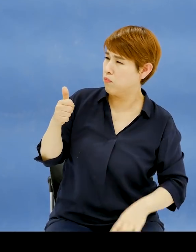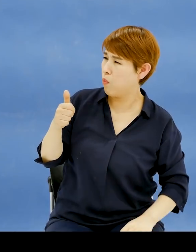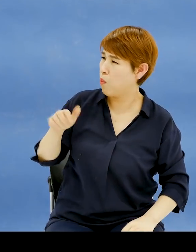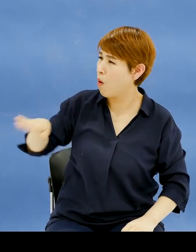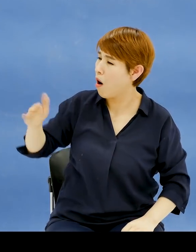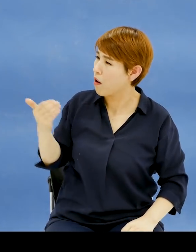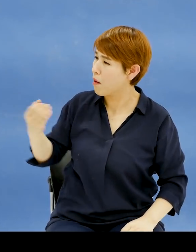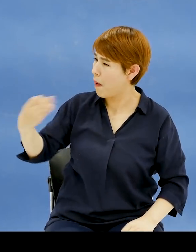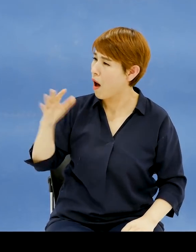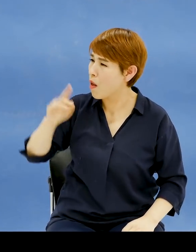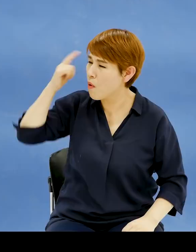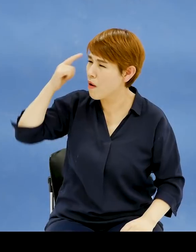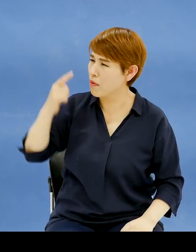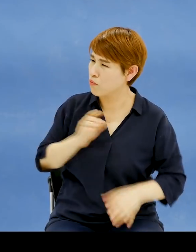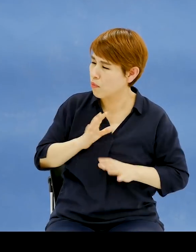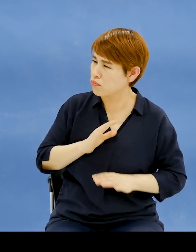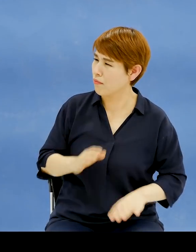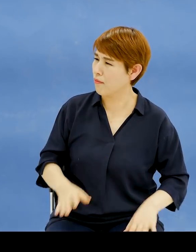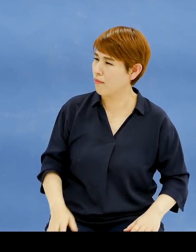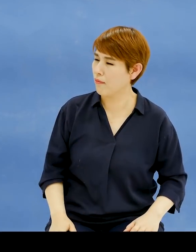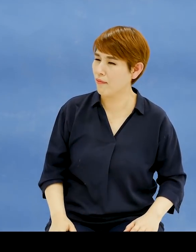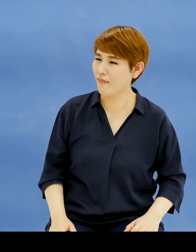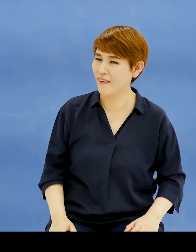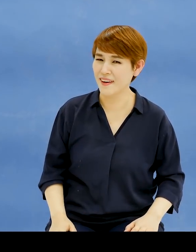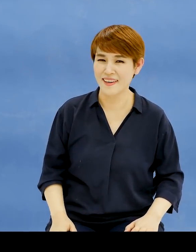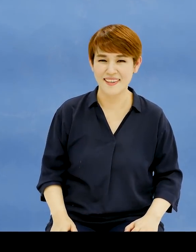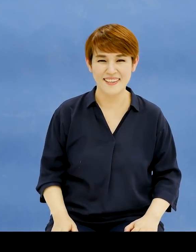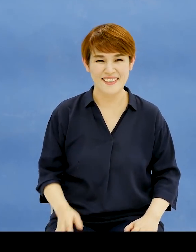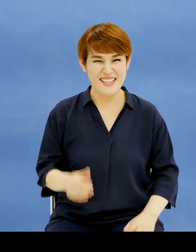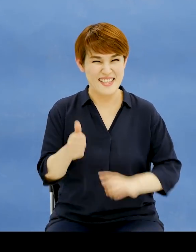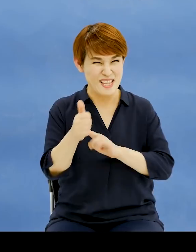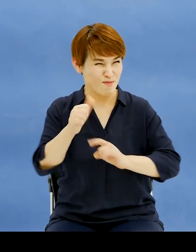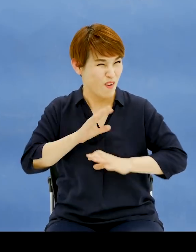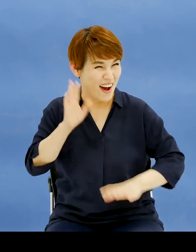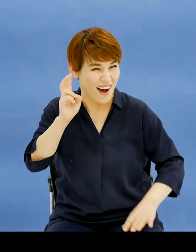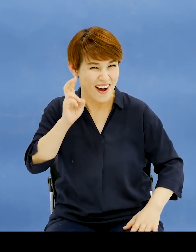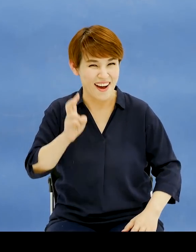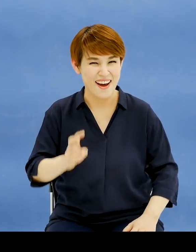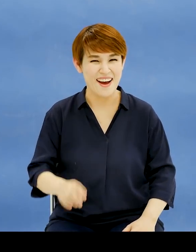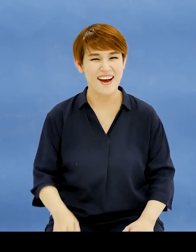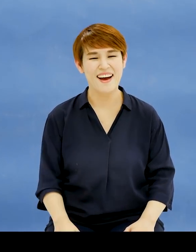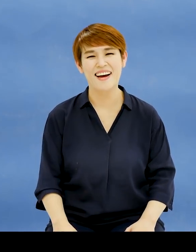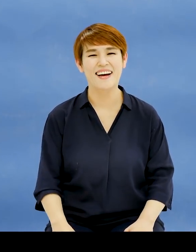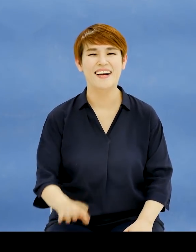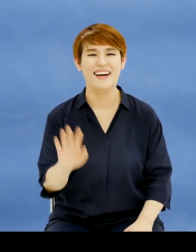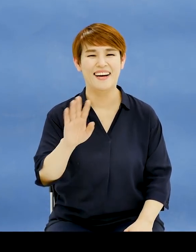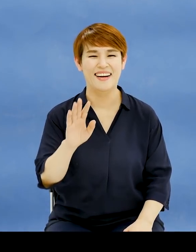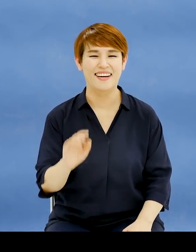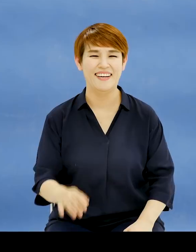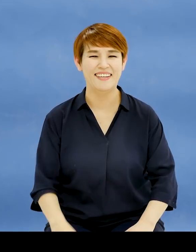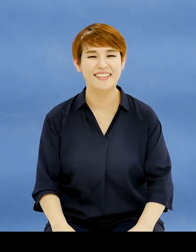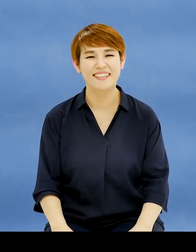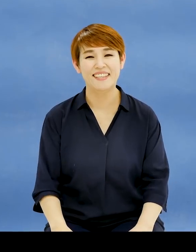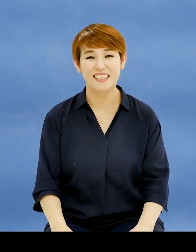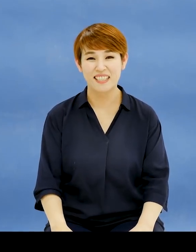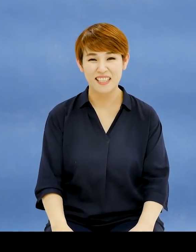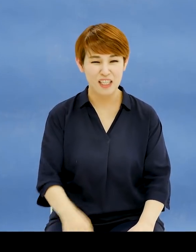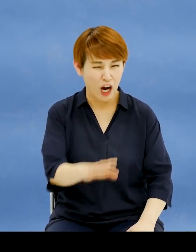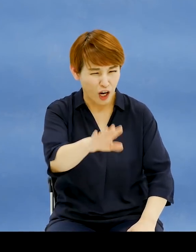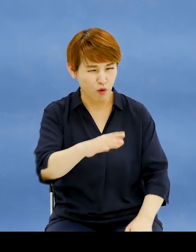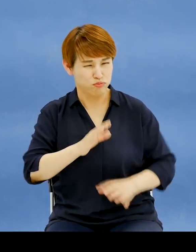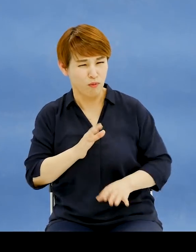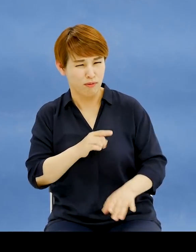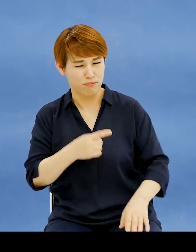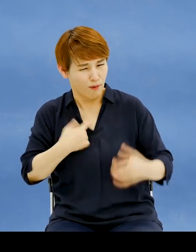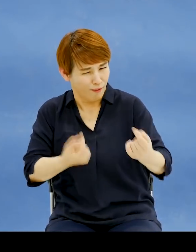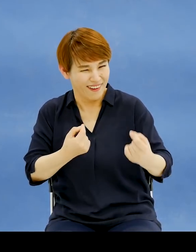딱 봤더니 멀쩡하신 거예요. 그래서 아까 왜 말을 안 했냐? 나 무서워서 죽는 줄 알았다. 본인이 더 무서웠던 거 아니에요? 근데 대답을 더